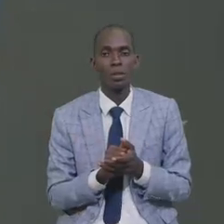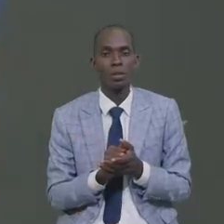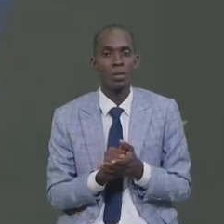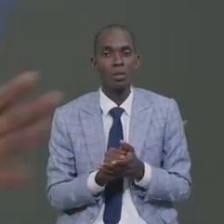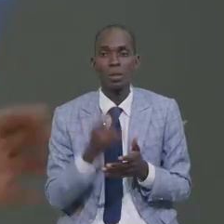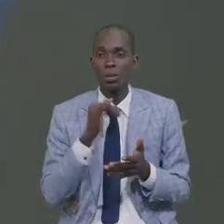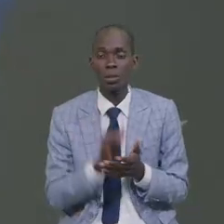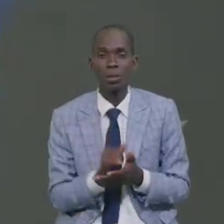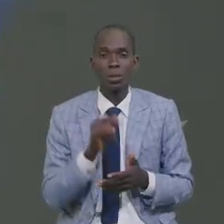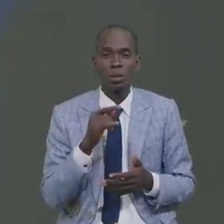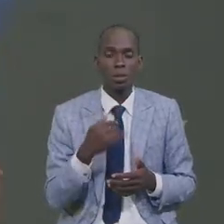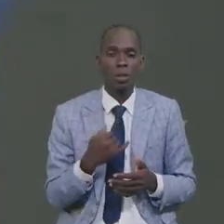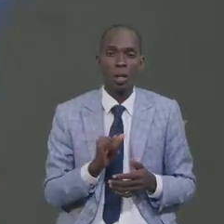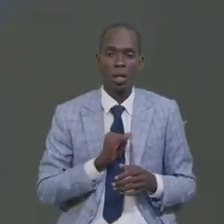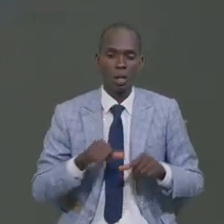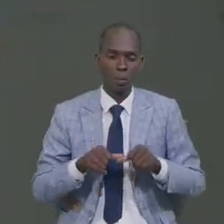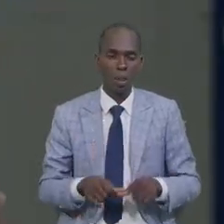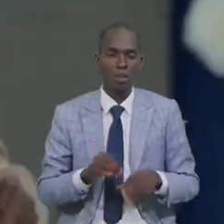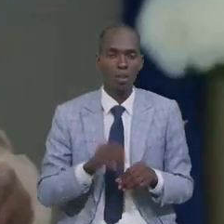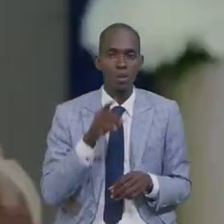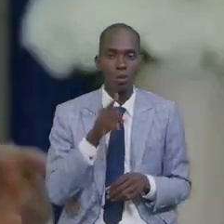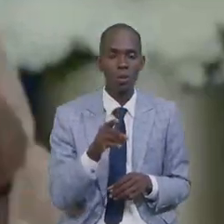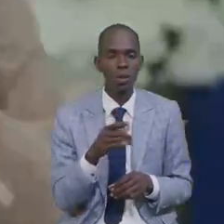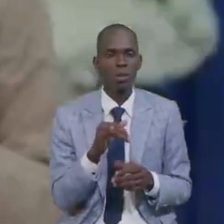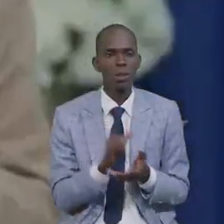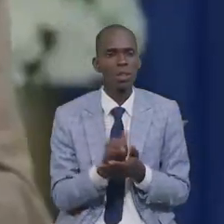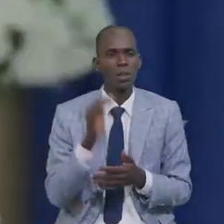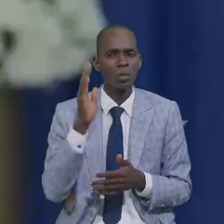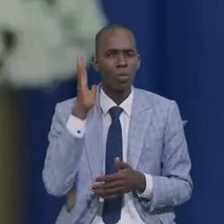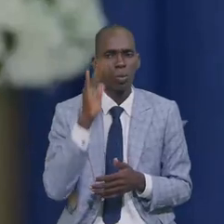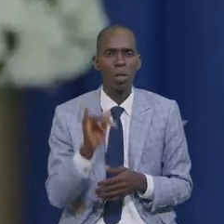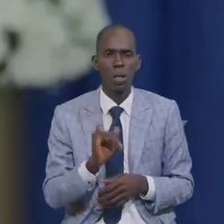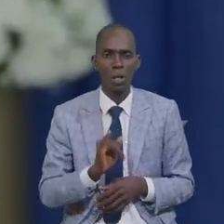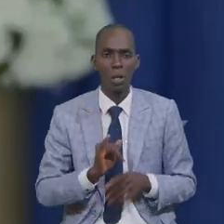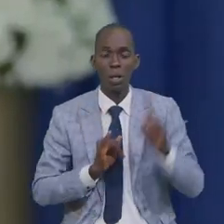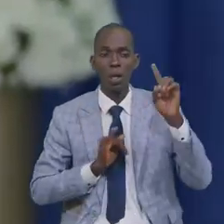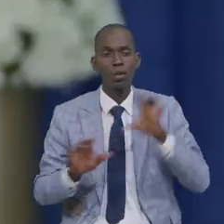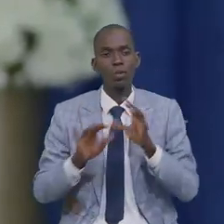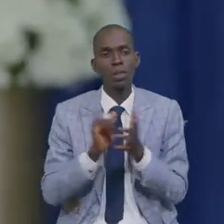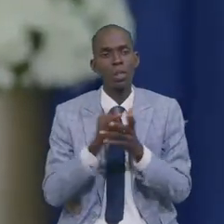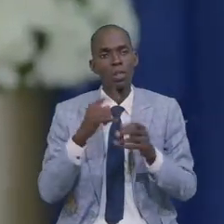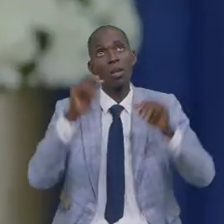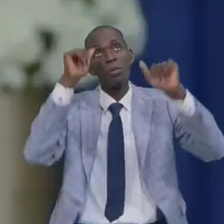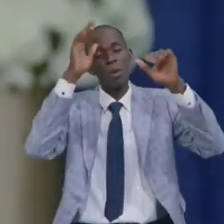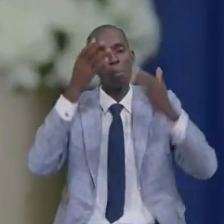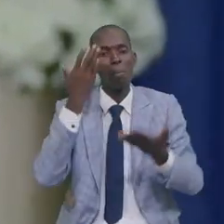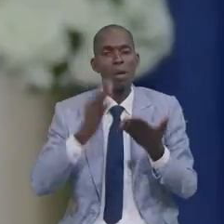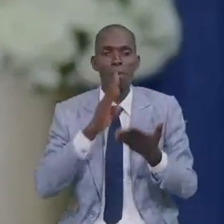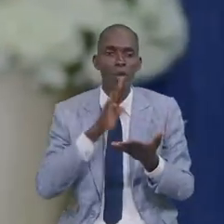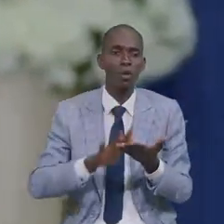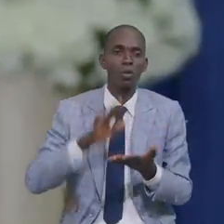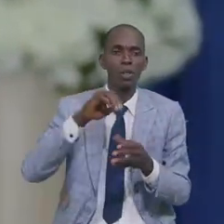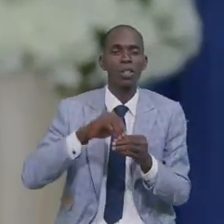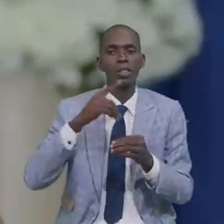fait. Si demeure en toi, je le ferai, afin que le Père soit glorifié